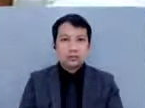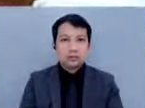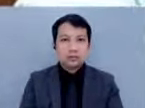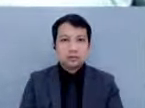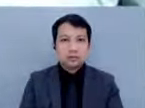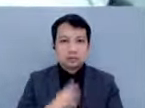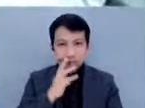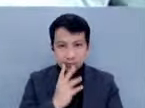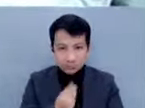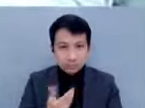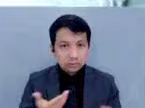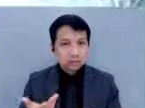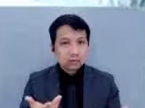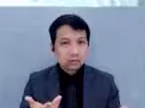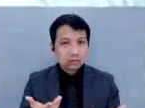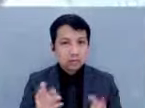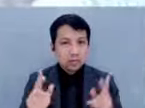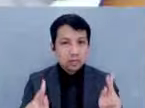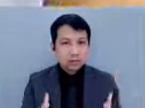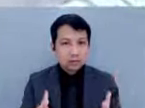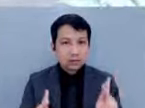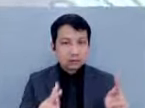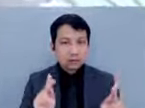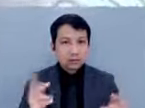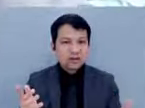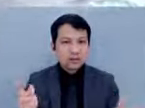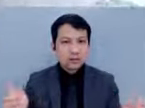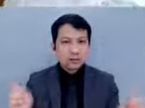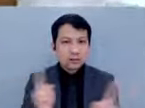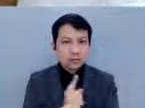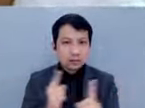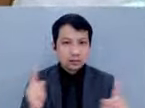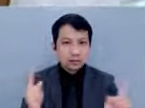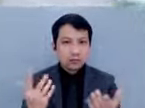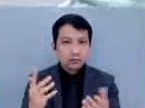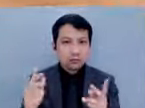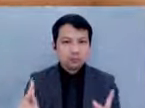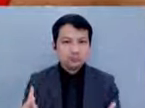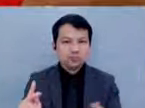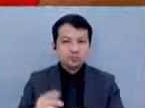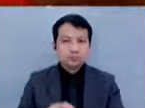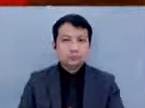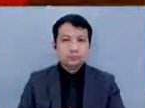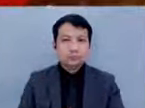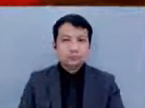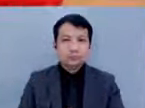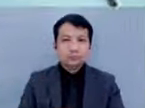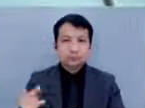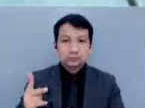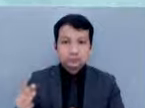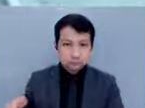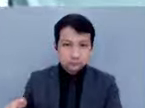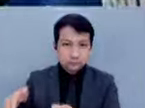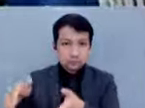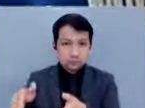dumadaan? Mga tao po. Wala tao dito. Dadaan kung may ano po, kung may... Dalawa yung sidewalk natin, yan ang isa